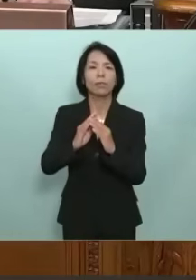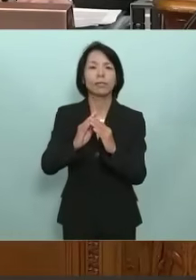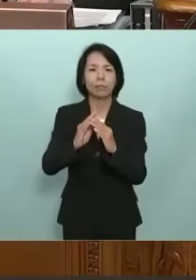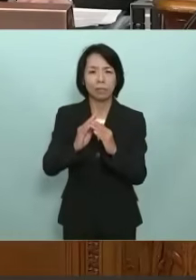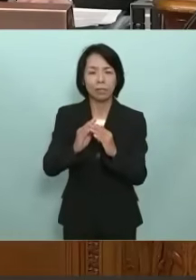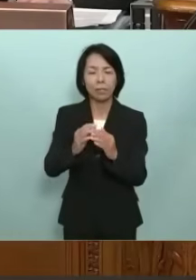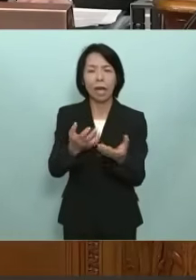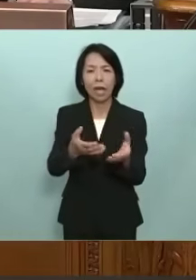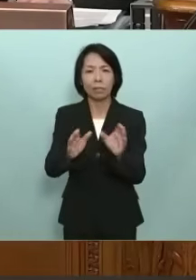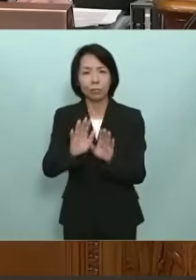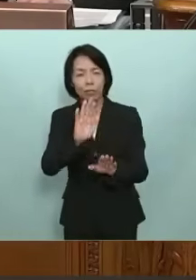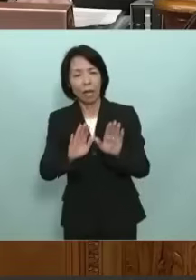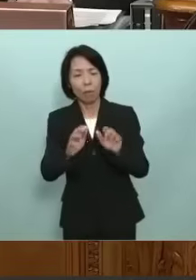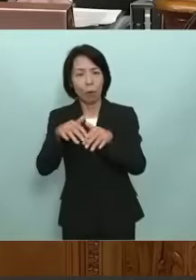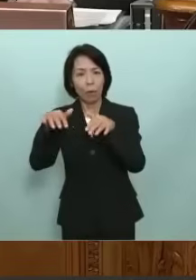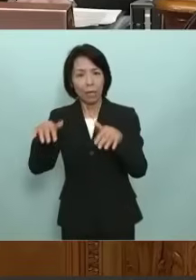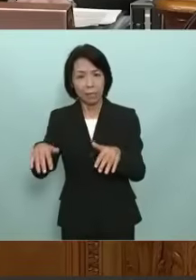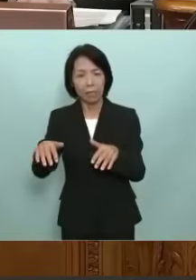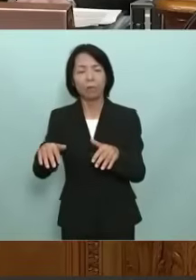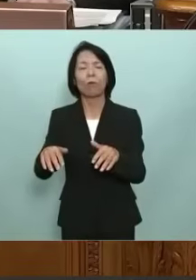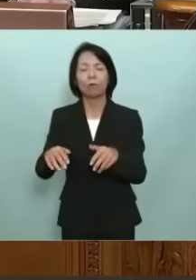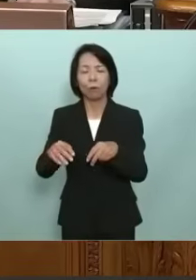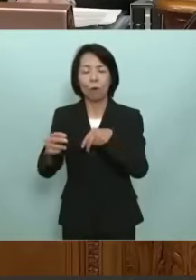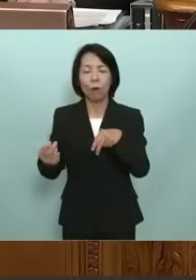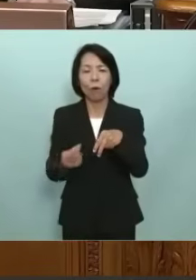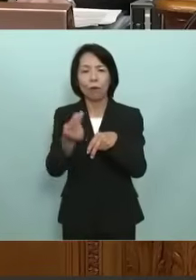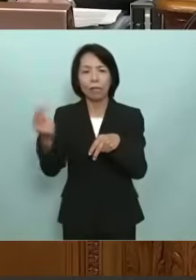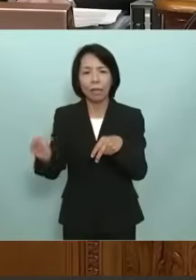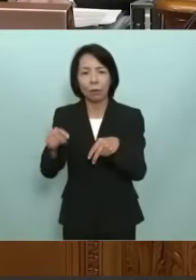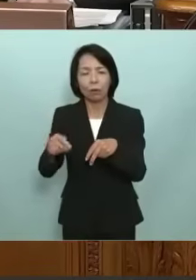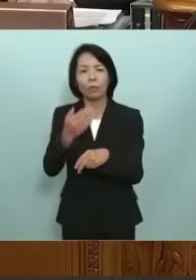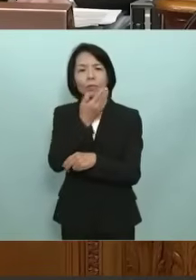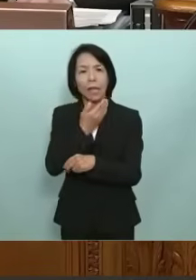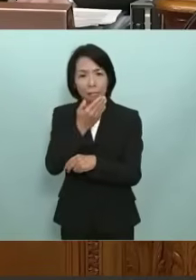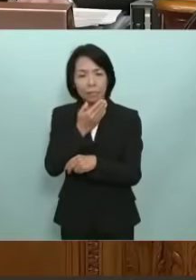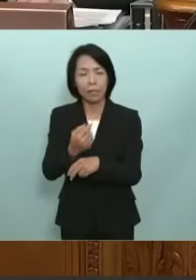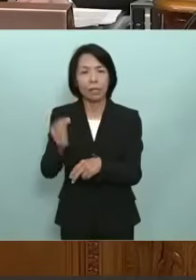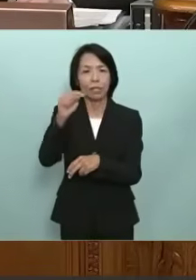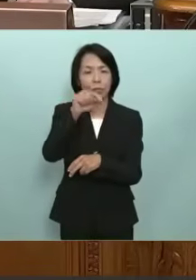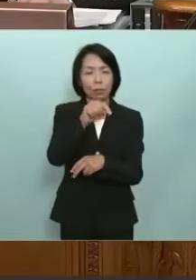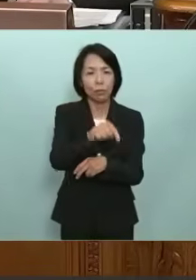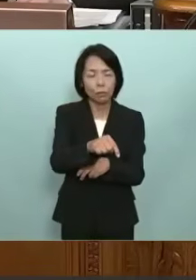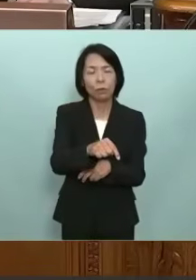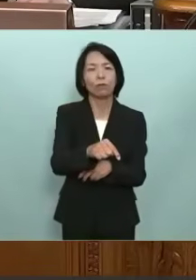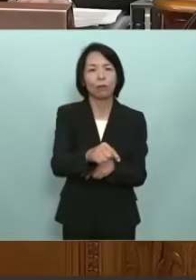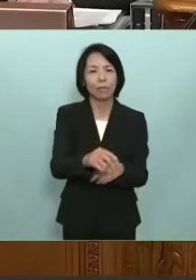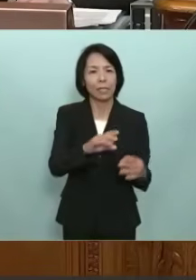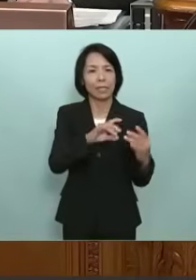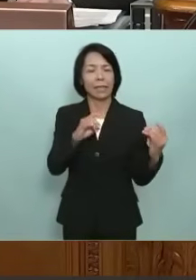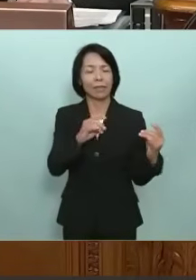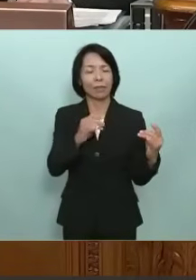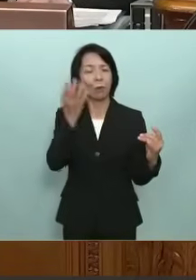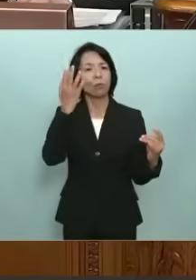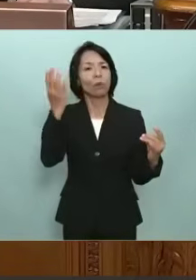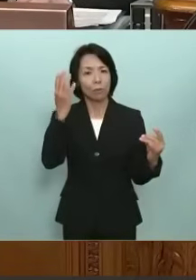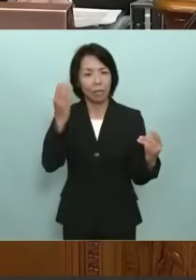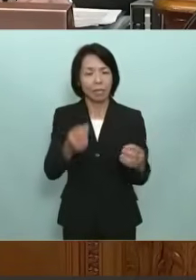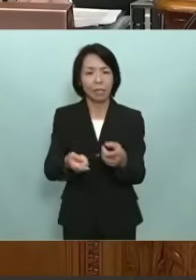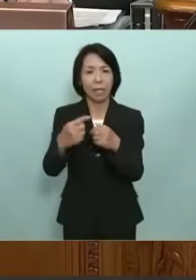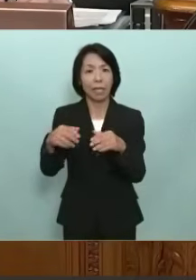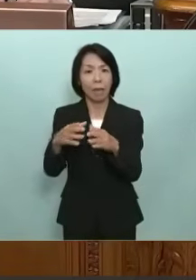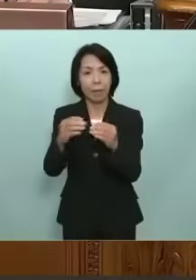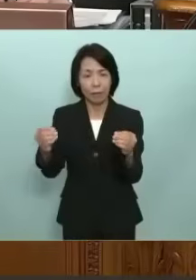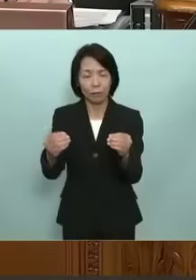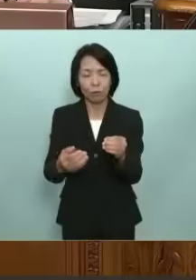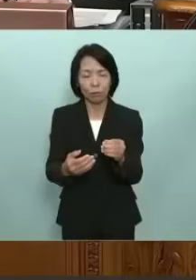集団防衛機構であるナの予定は気候の外側に脅威を想定して加国に集団